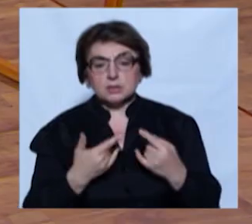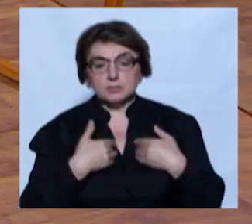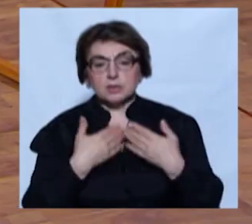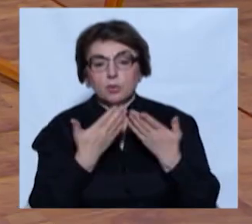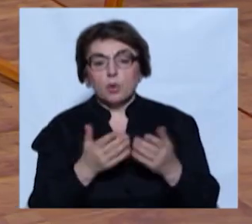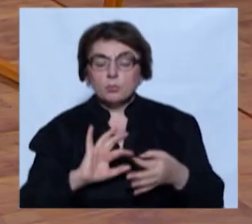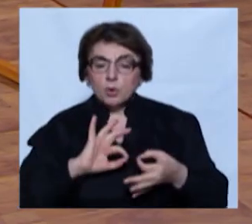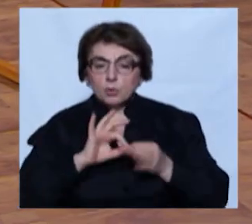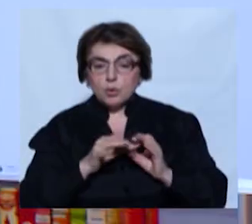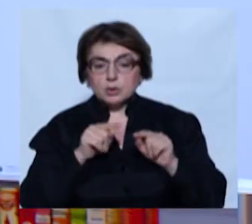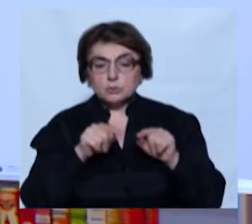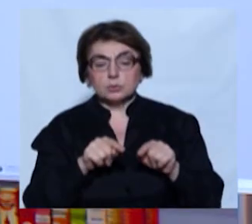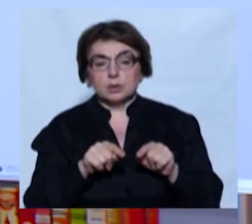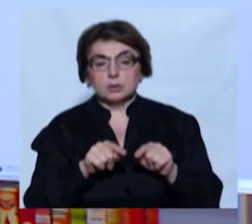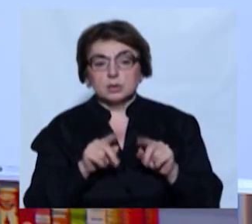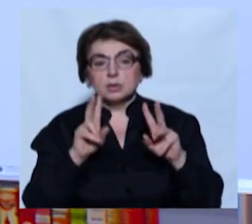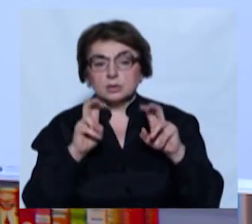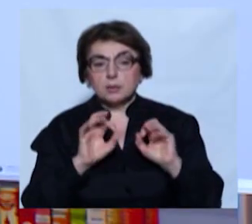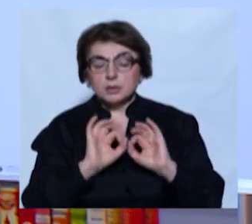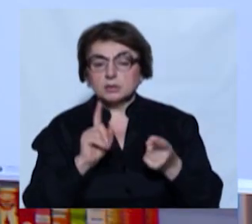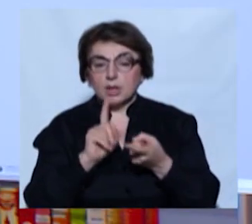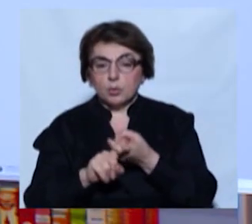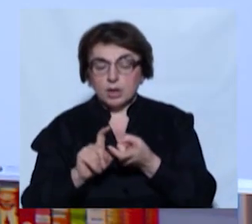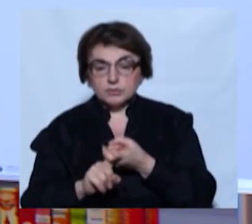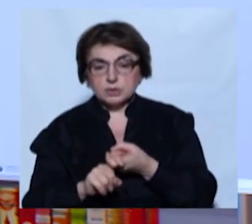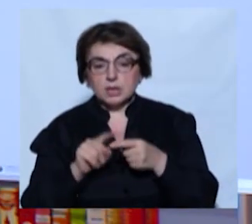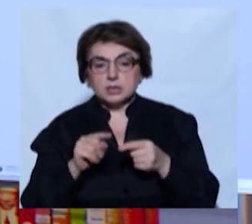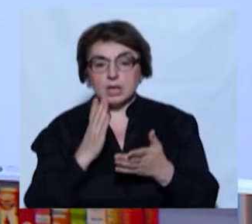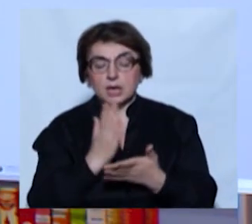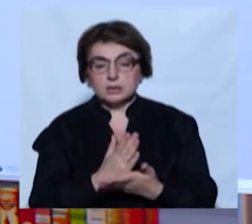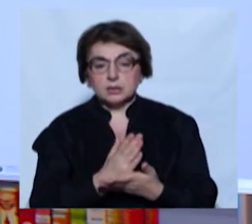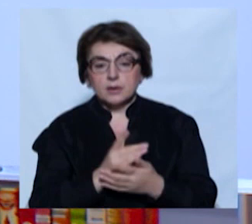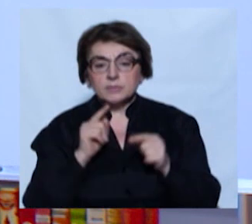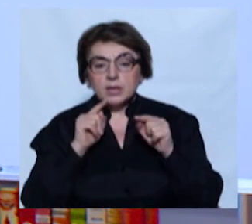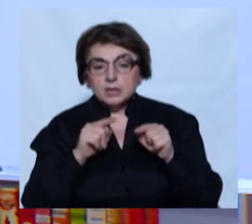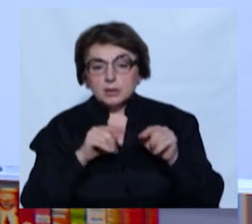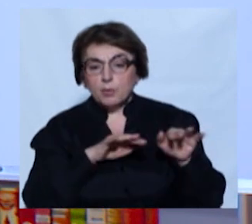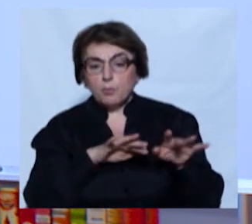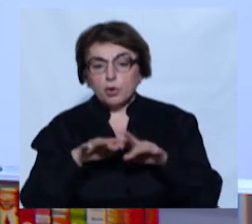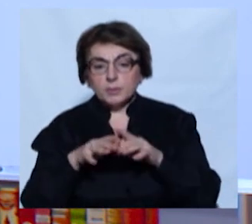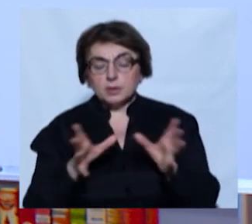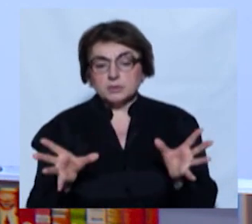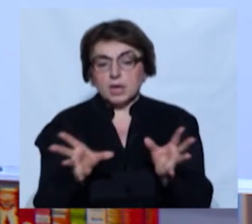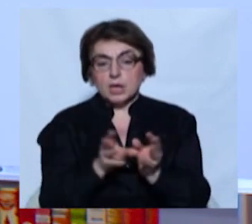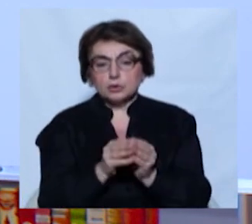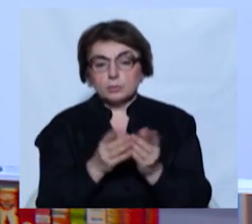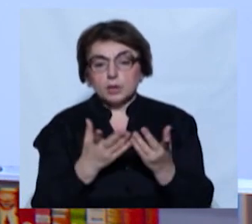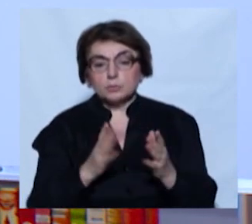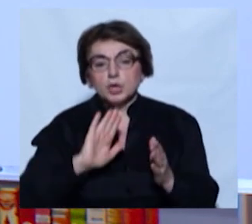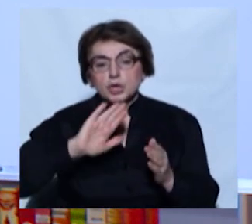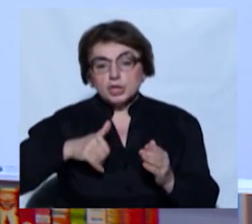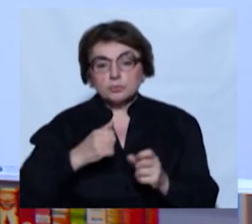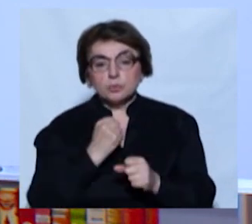მინდა უფრო კონკრეტულ ქმედებებს შევეხოთ, დაუკავშირდეთ და ეს გახლავთ იმ ქმედებების ერთობლიობა, რასაც